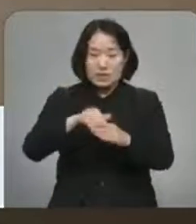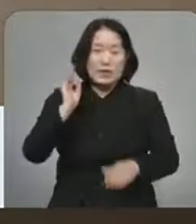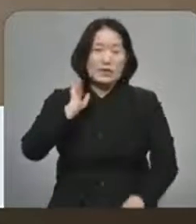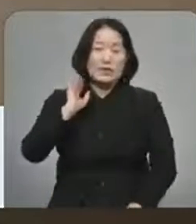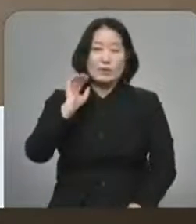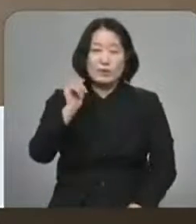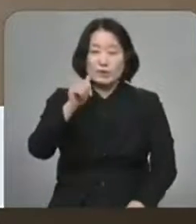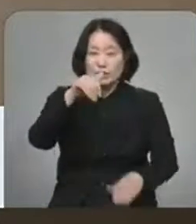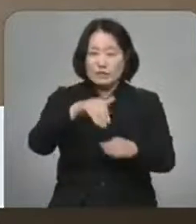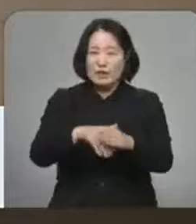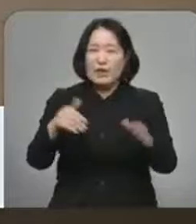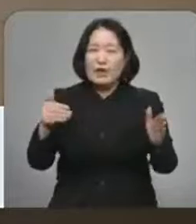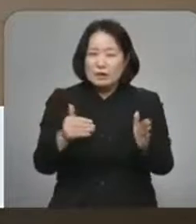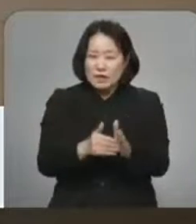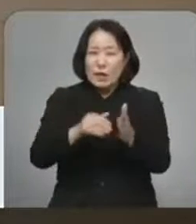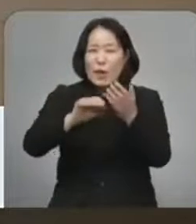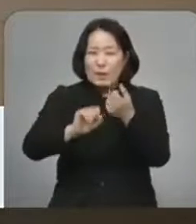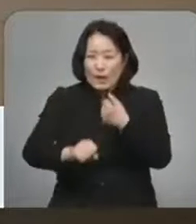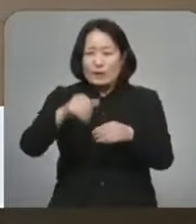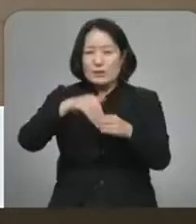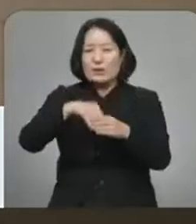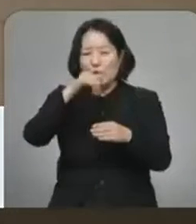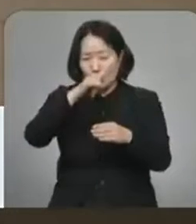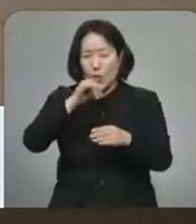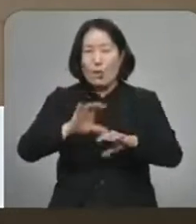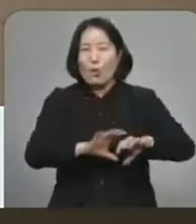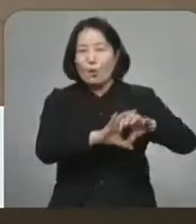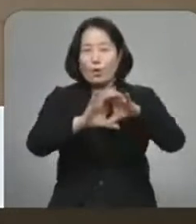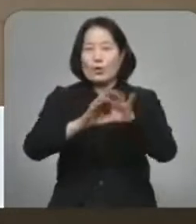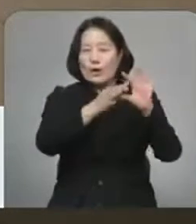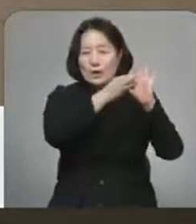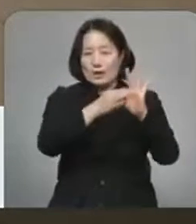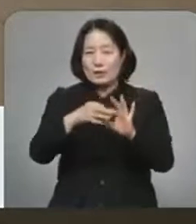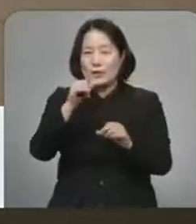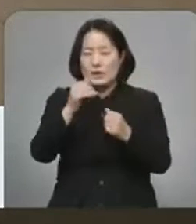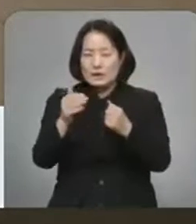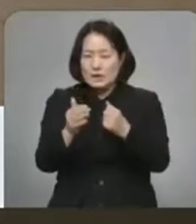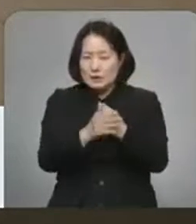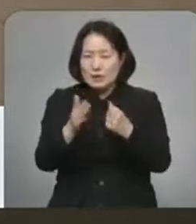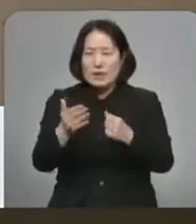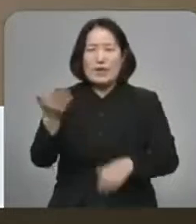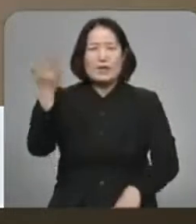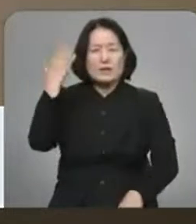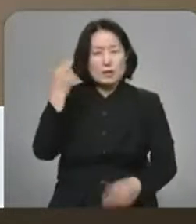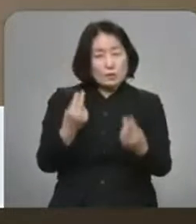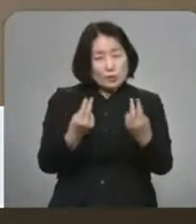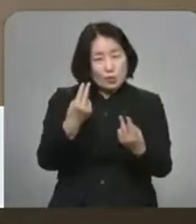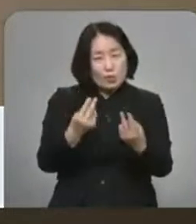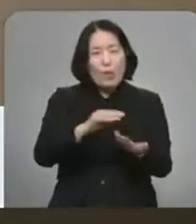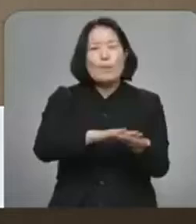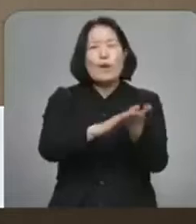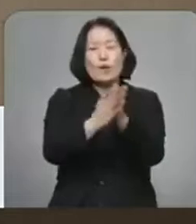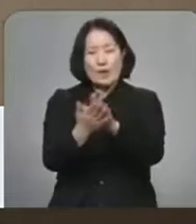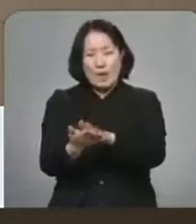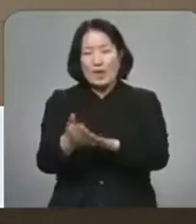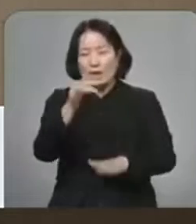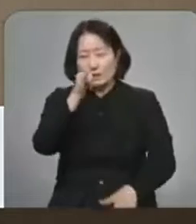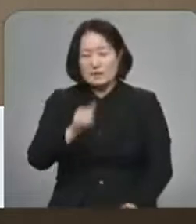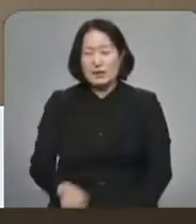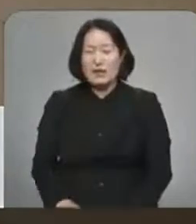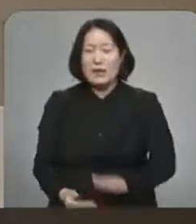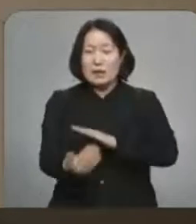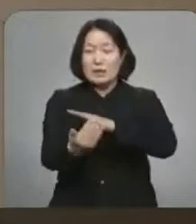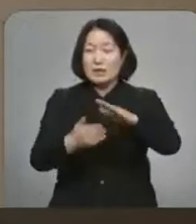치러진다는 점 또 코론 알고 가 계속되고 있다는 점에서 기존 가는 몇가지 다른 점이 있습니다 사전 투표가 어떻게